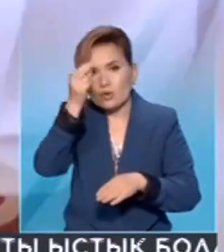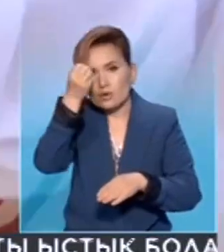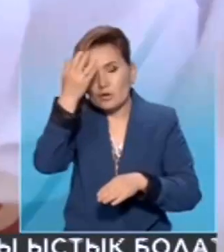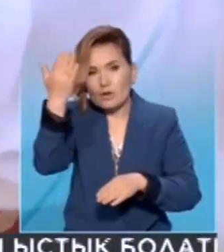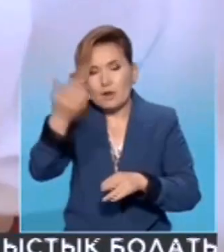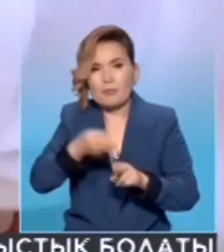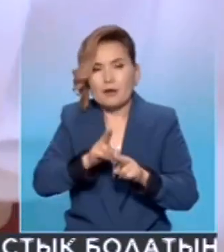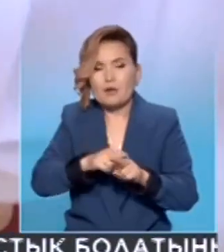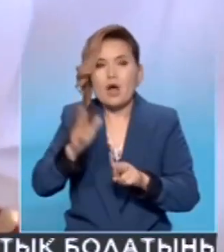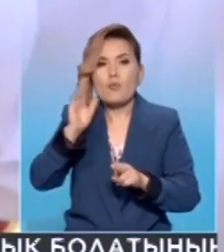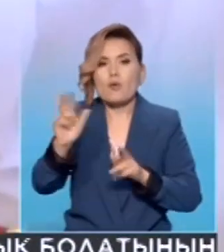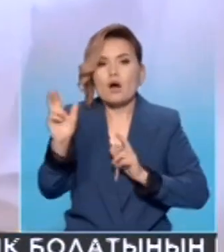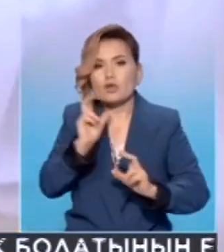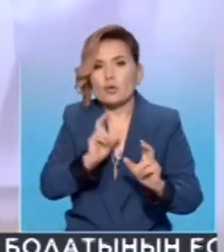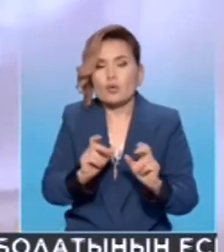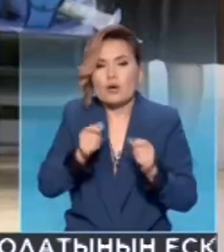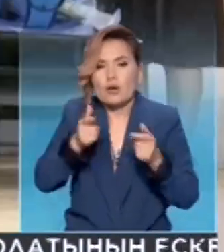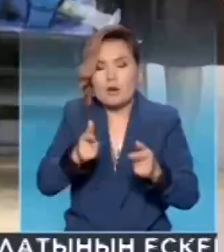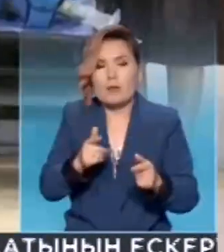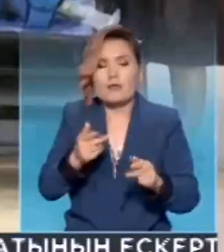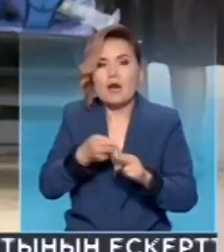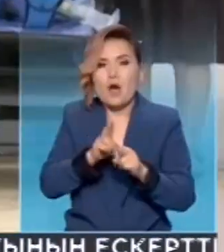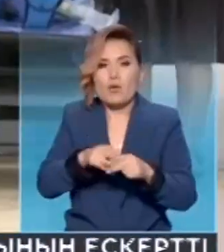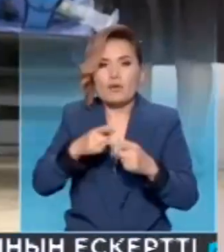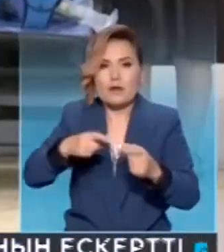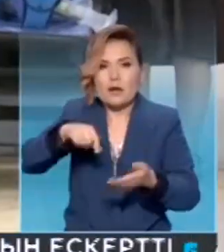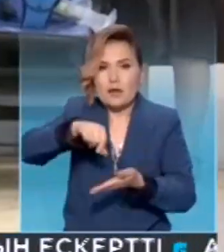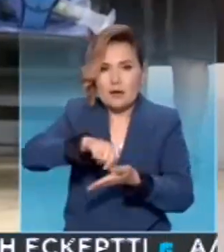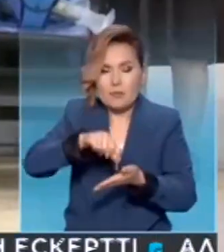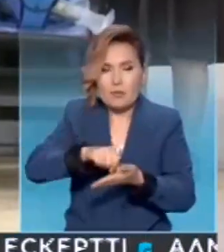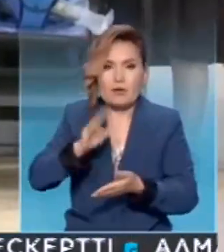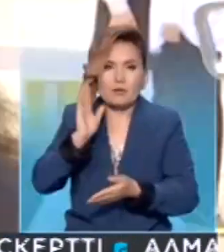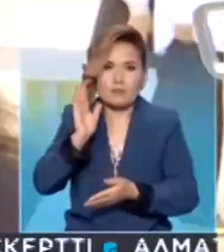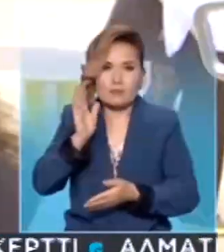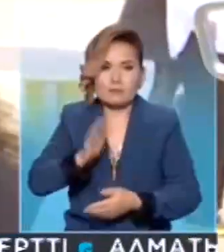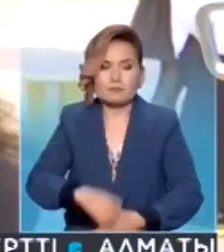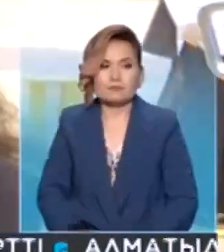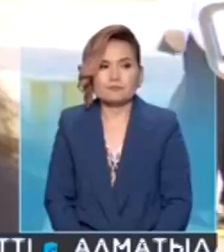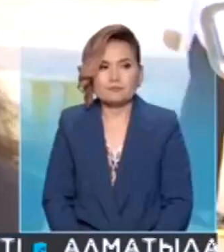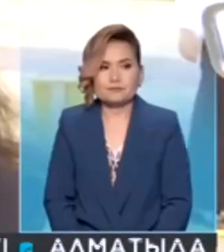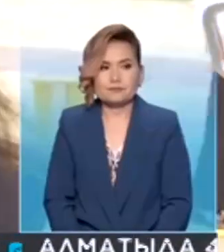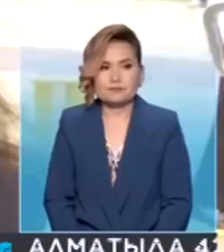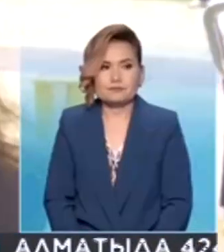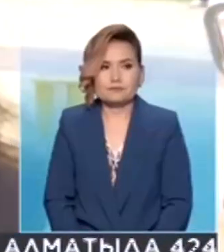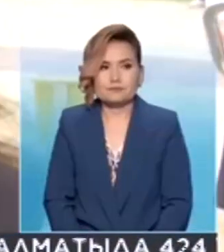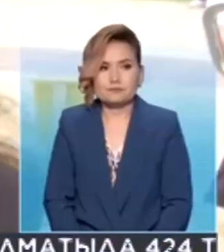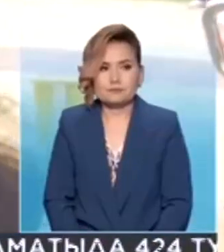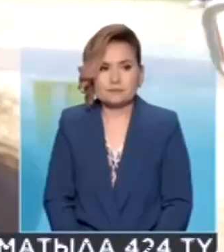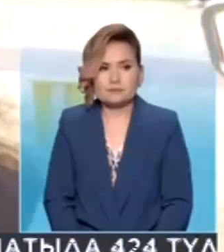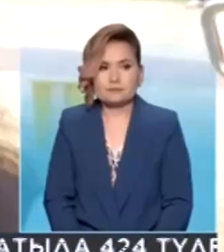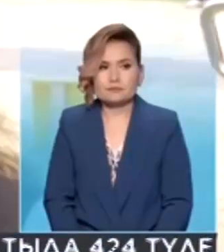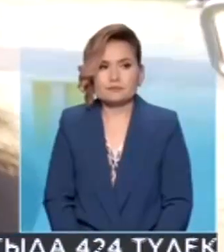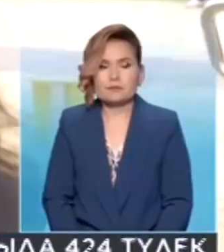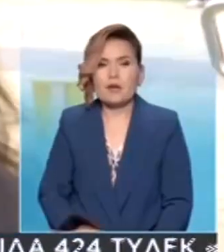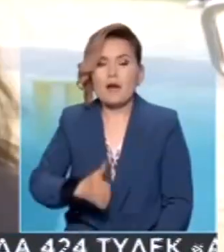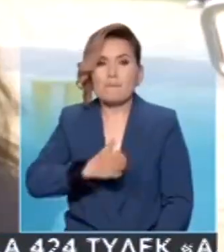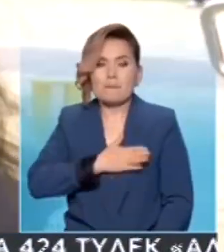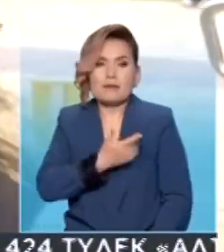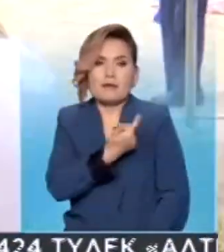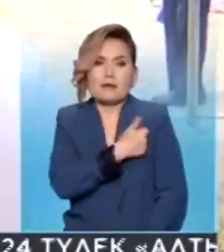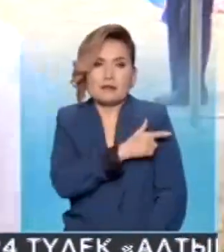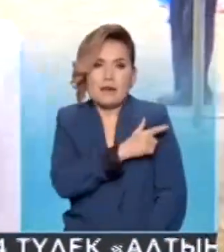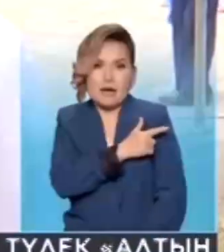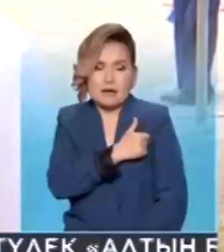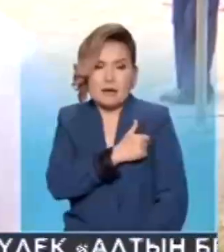енді таңдаған мамандықтары бойынша жоғары оқу орнына түсу межесі тұр. Мен негізінде дәрігерлікке түскім